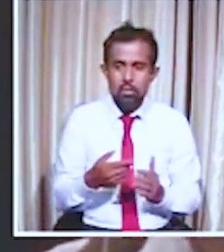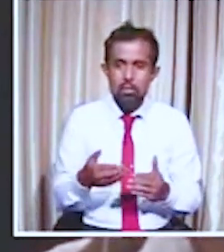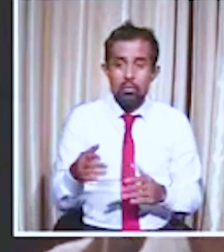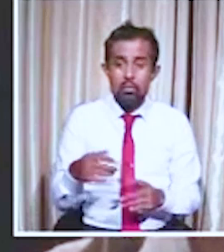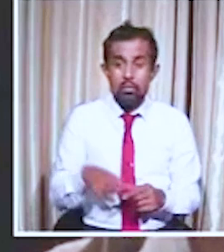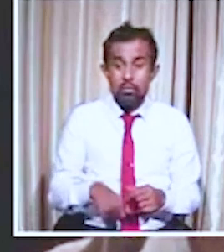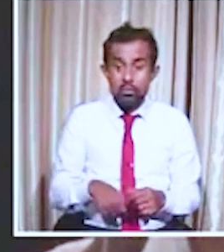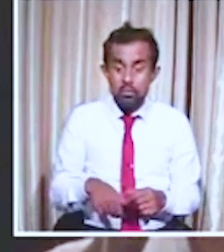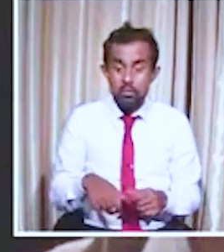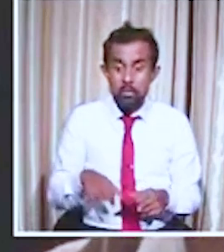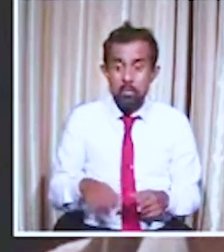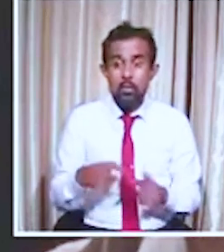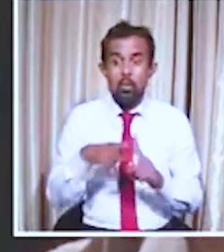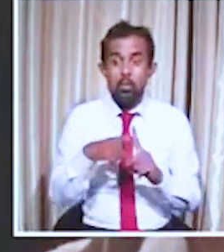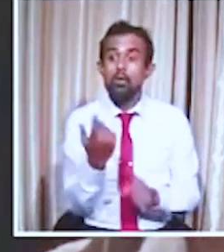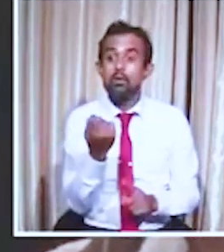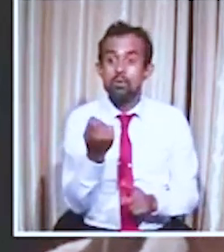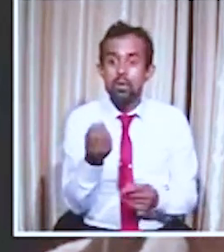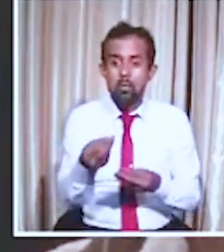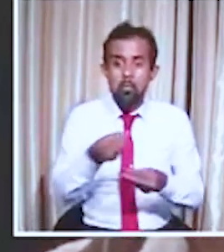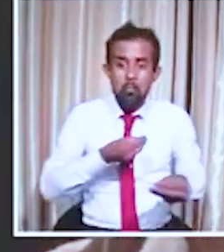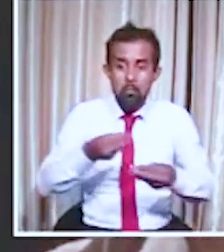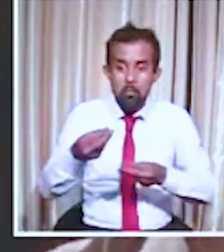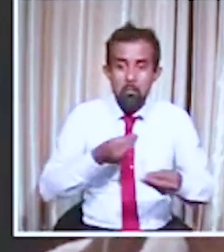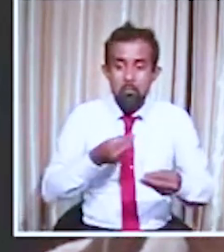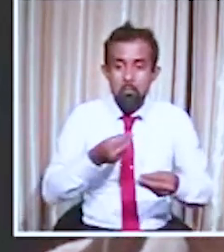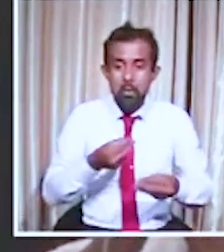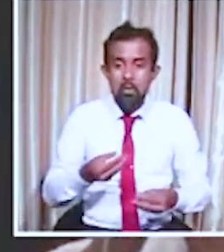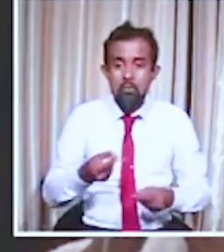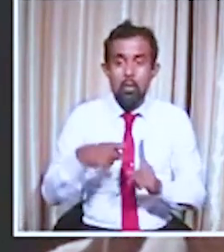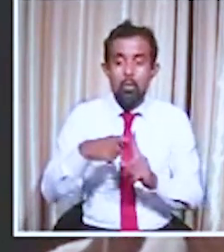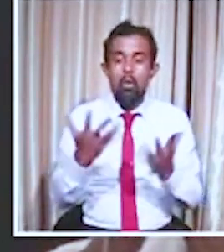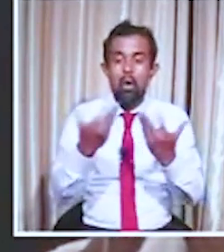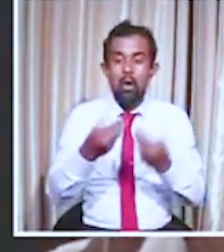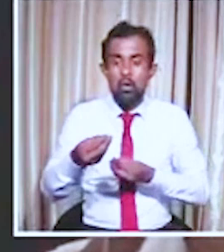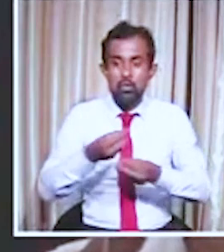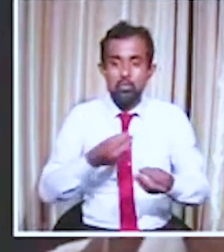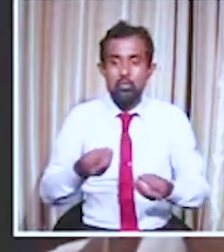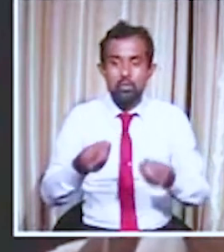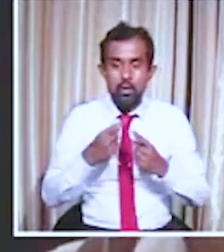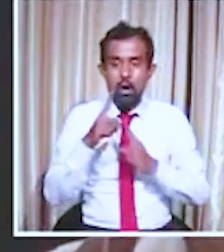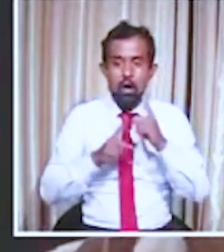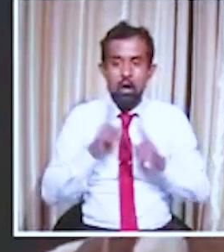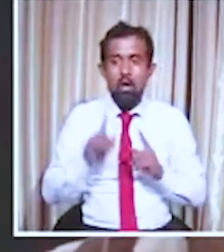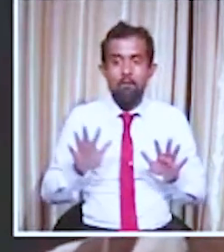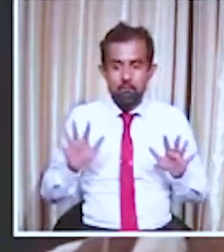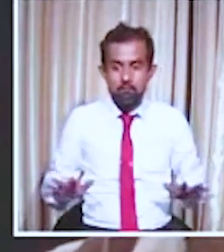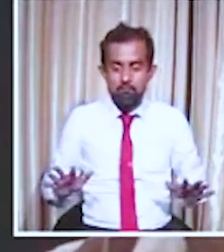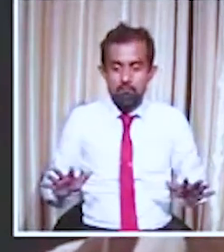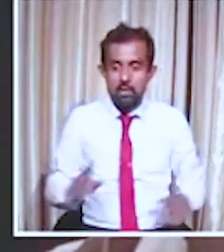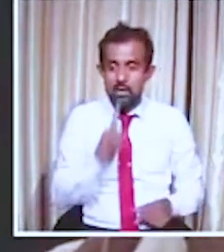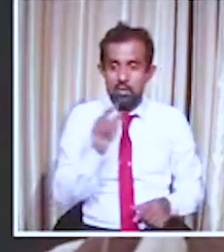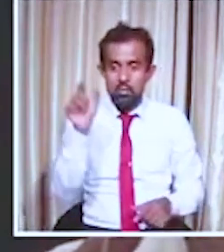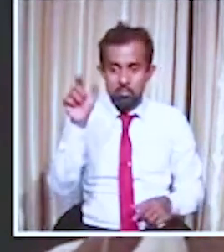கோடி வழங்கப்பட்டது என்பதாக பல பேர் சொல்கின்ற ஒரு நிலையை பாராளுமன்றத்திற்குள் பார்க்கின்றோம். நான் அவ்வாறு பேசிய ஒருவரிடம் நான் சென்று கேட்டேன், மில்லியன் கணக்கில்